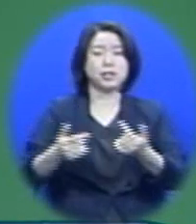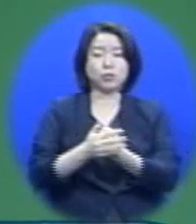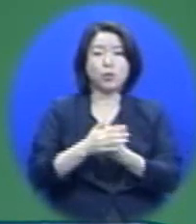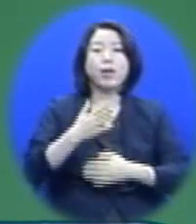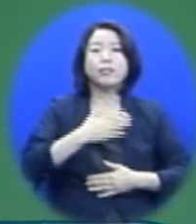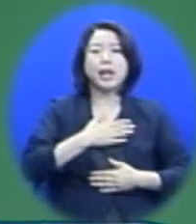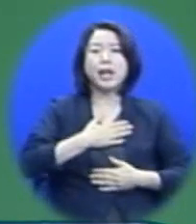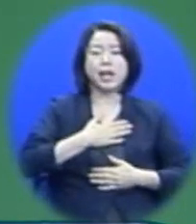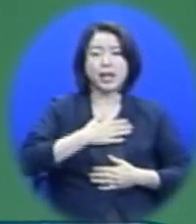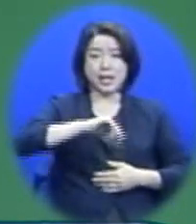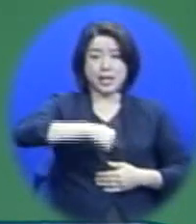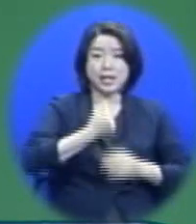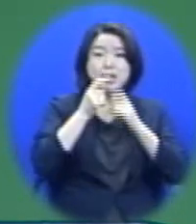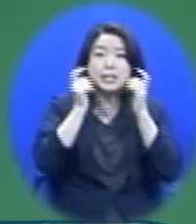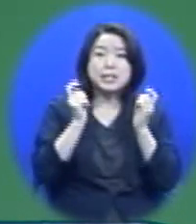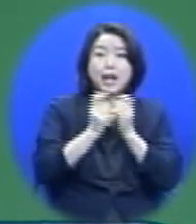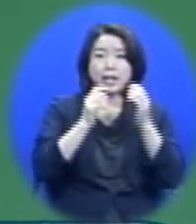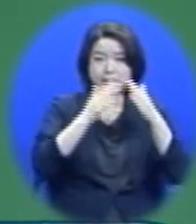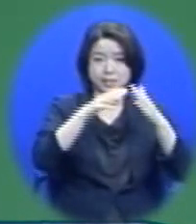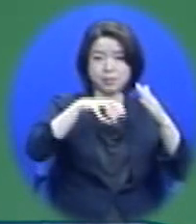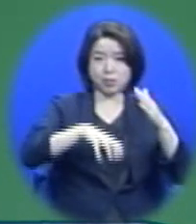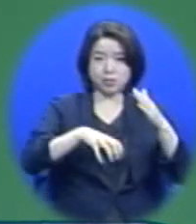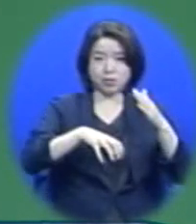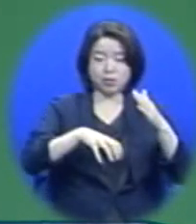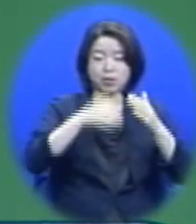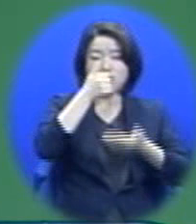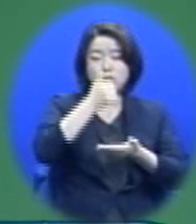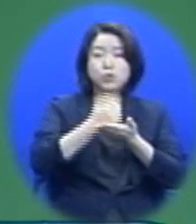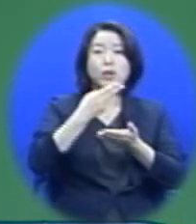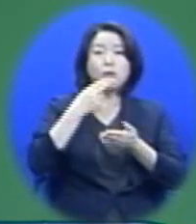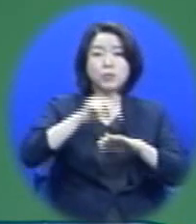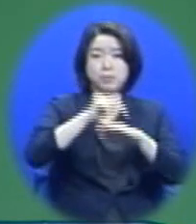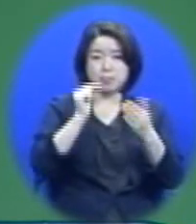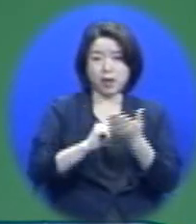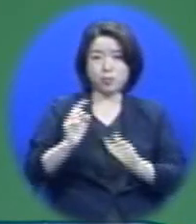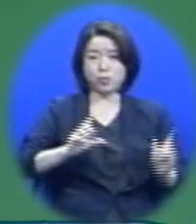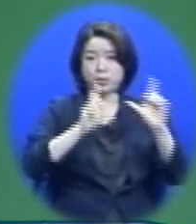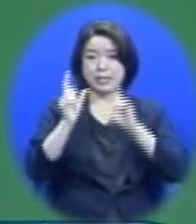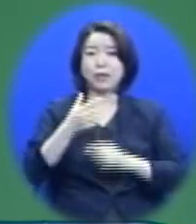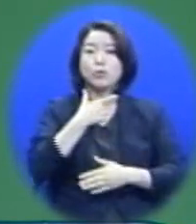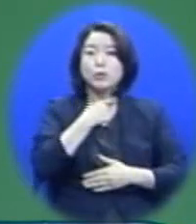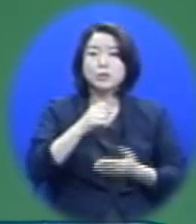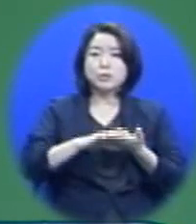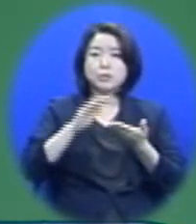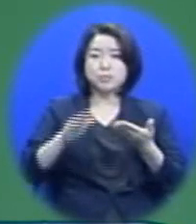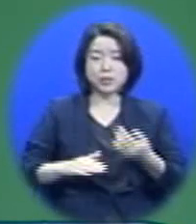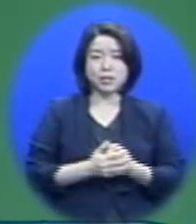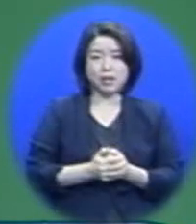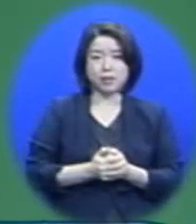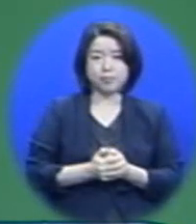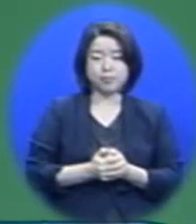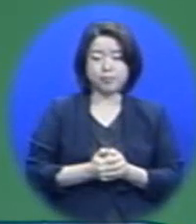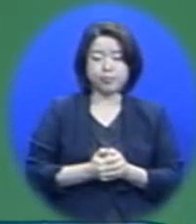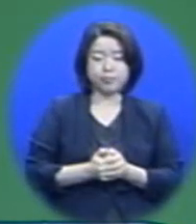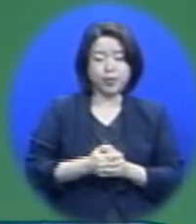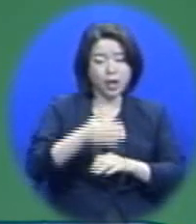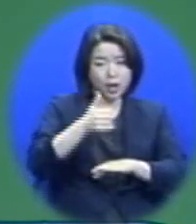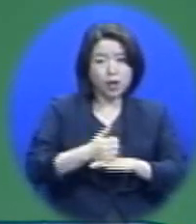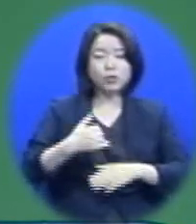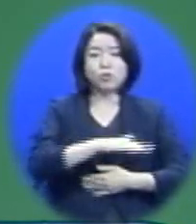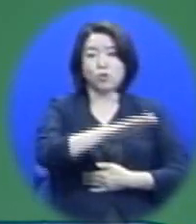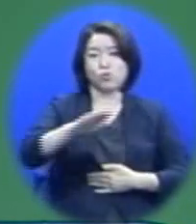집에서 나는 흠이 없는 마음으로 살겠습니다 그랬습니다. 결국 우리 자신이 어떤